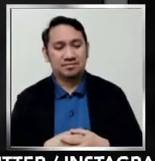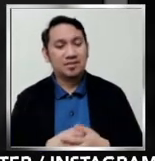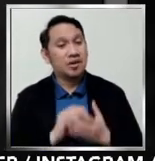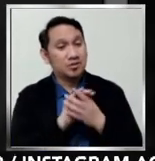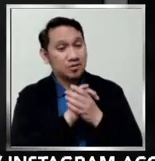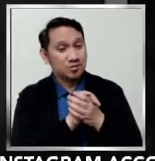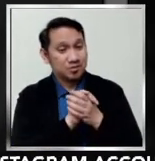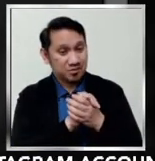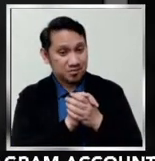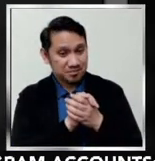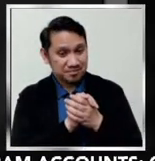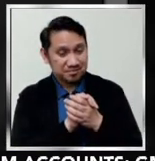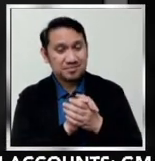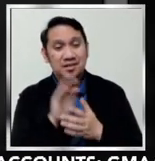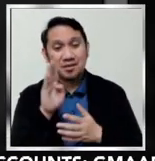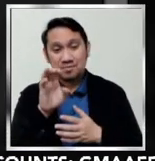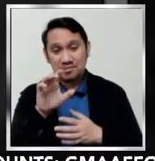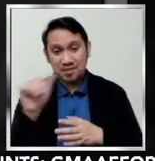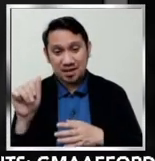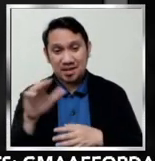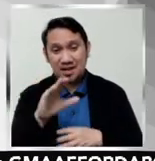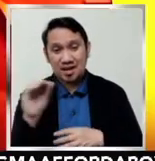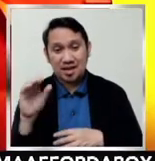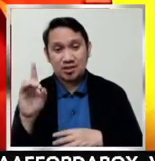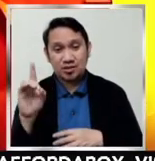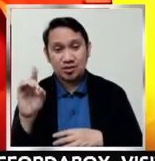Congratulations, Bea and Dom!